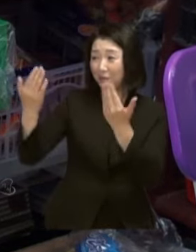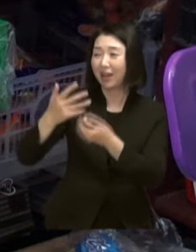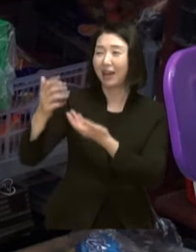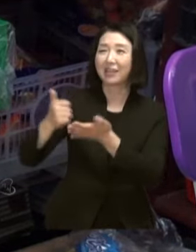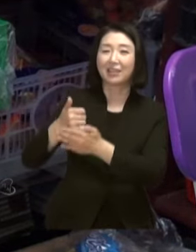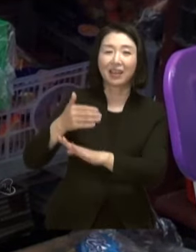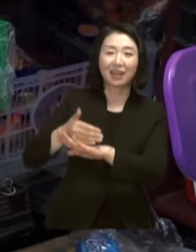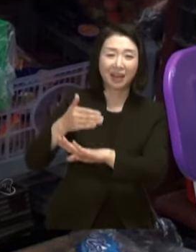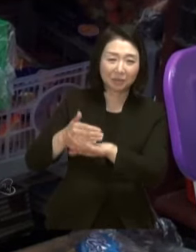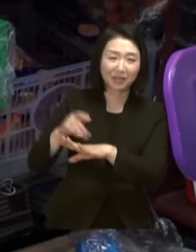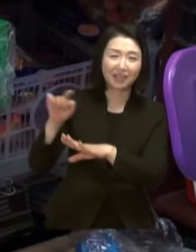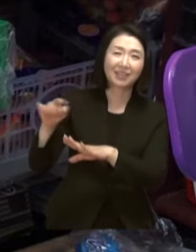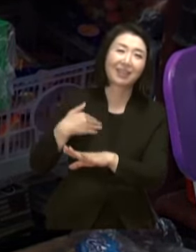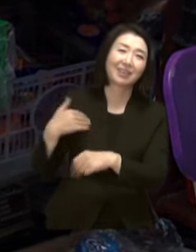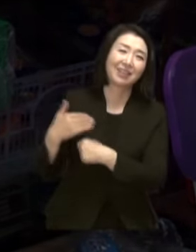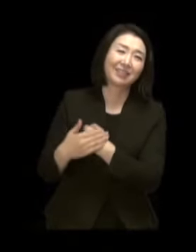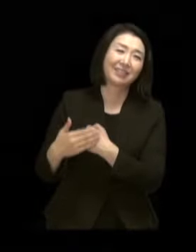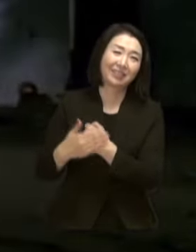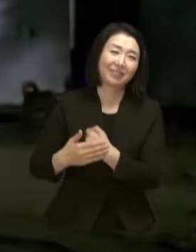너무나 큰 제게 은혜입니다.